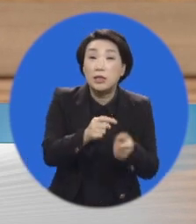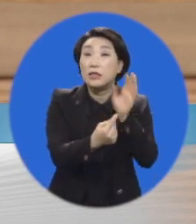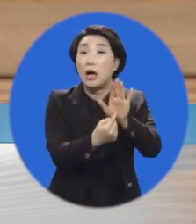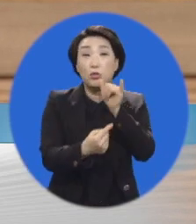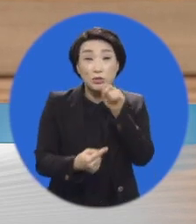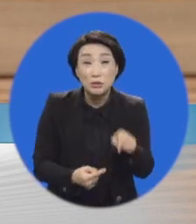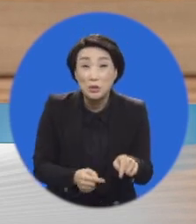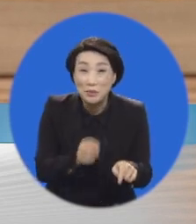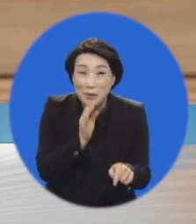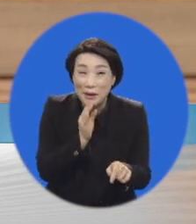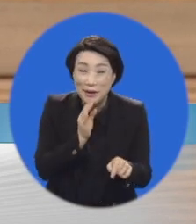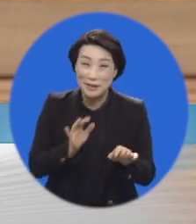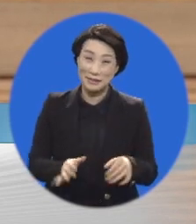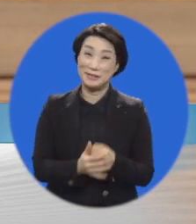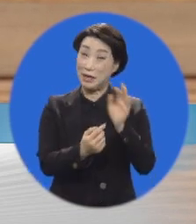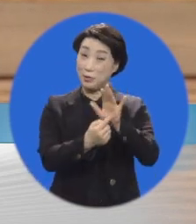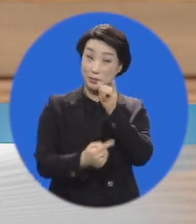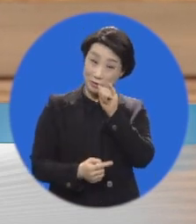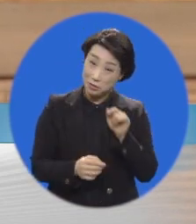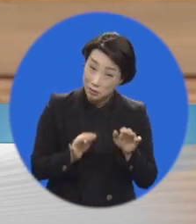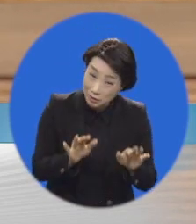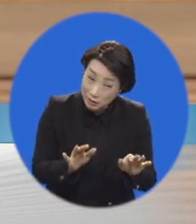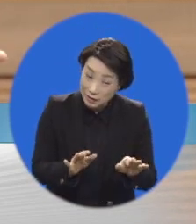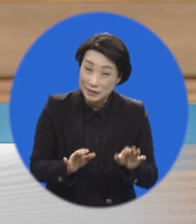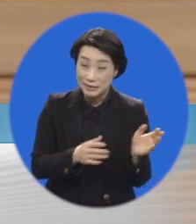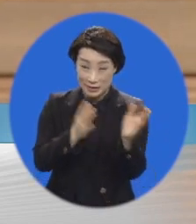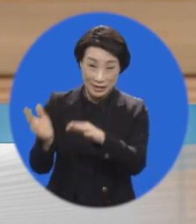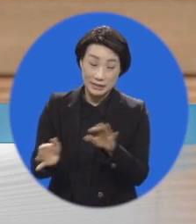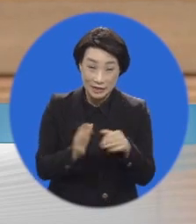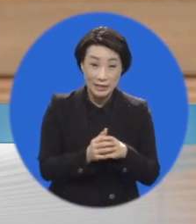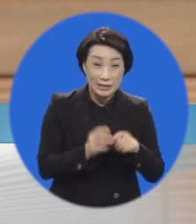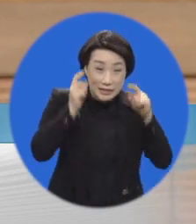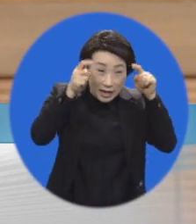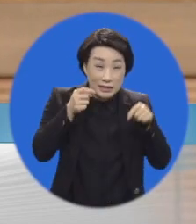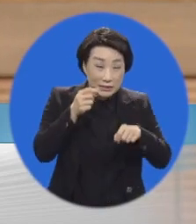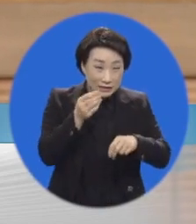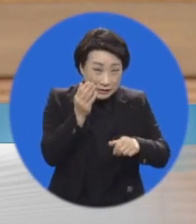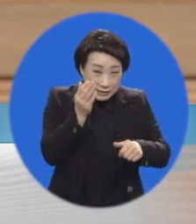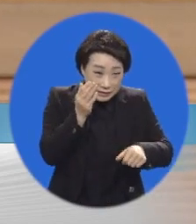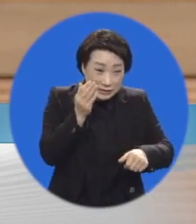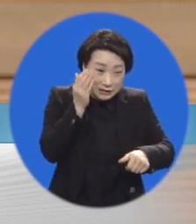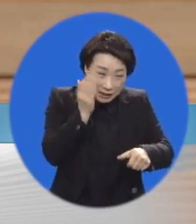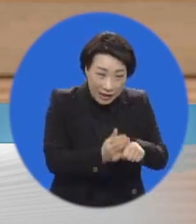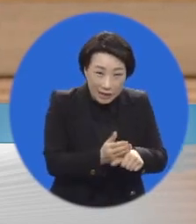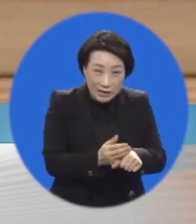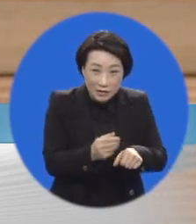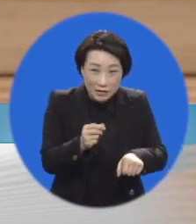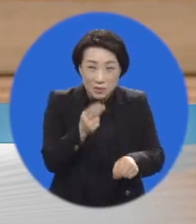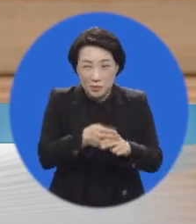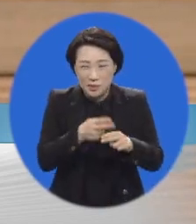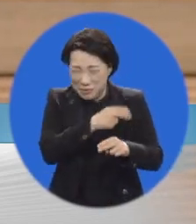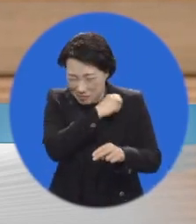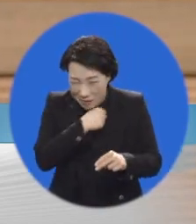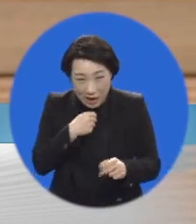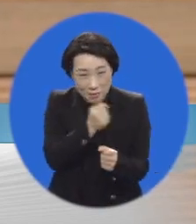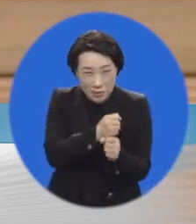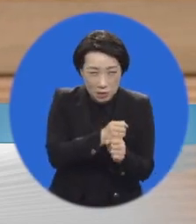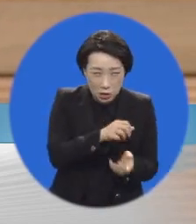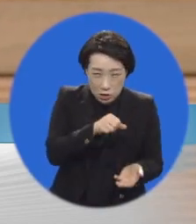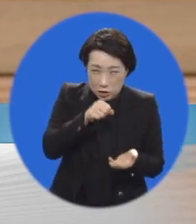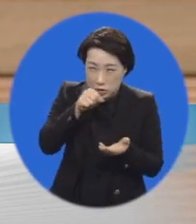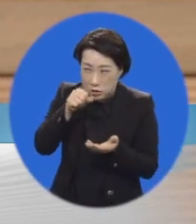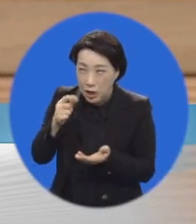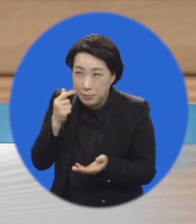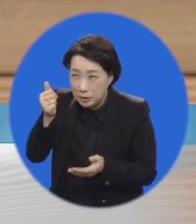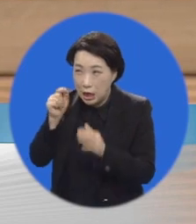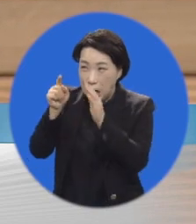상징하고 그때. 그래서 양을 잡아서 별미를 가지고 이제 아버지께로 갑니다. 근데